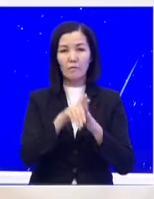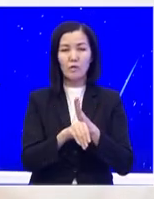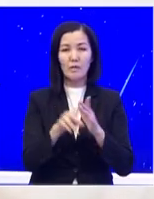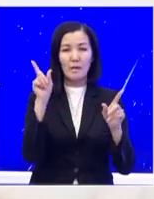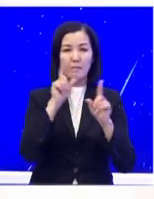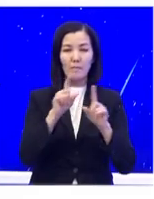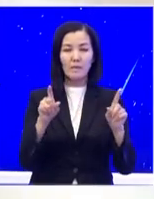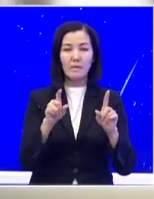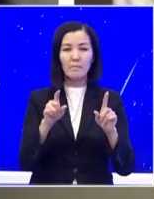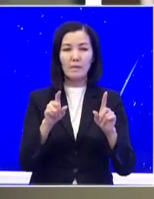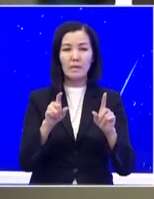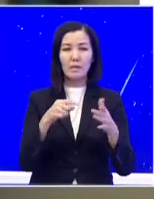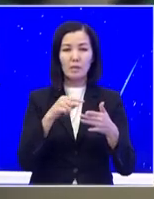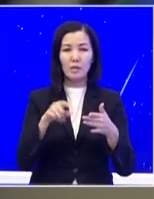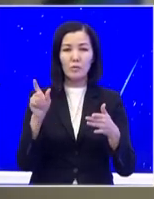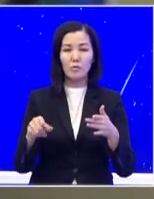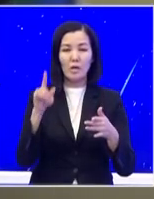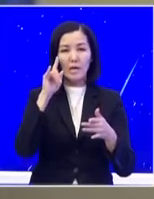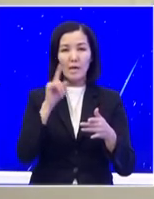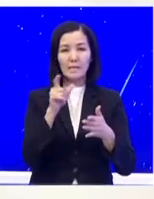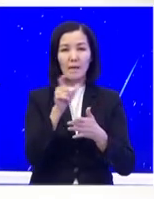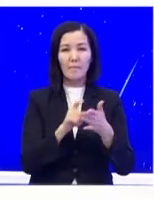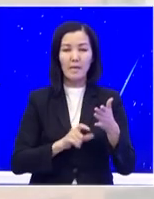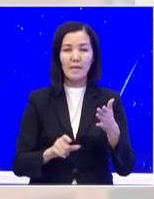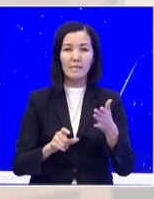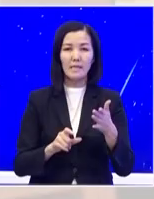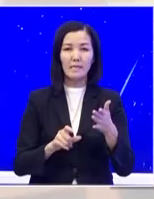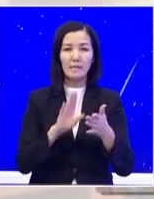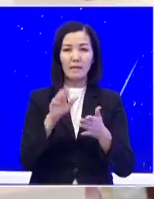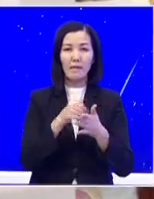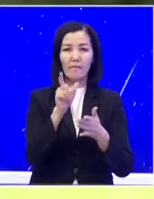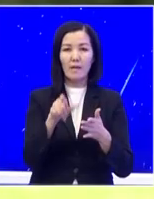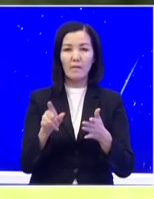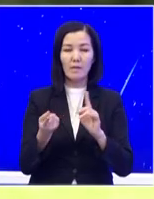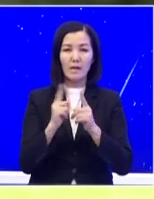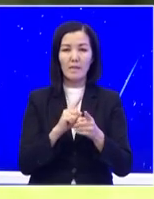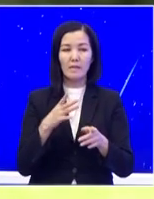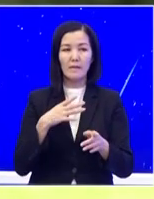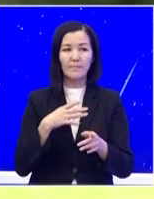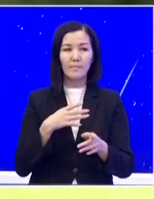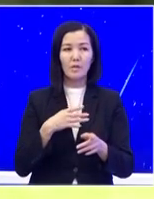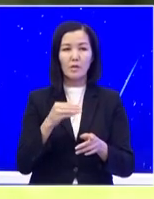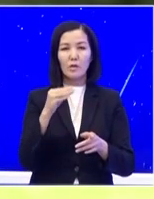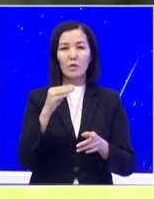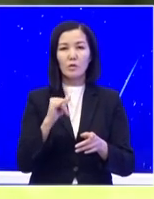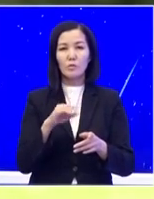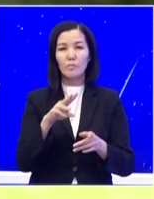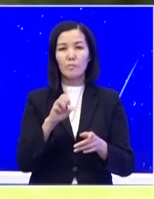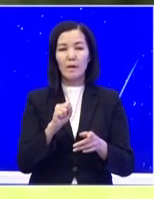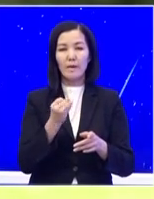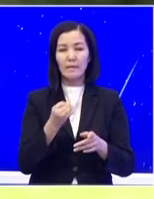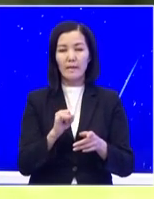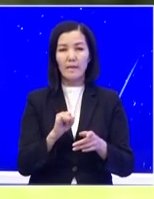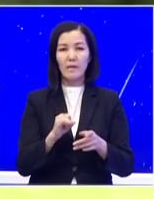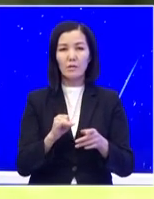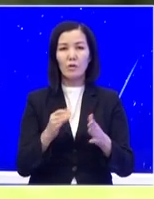мектептен өткен қаламгерлер қазір қазақ поэзиясының шоқтығына айналды. Жұмекең бір күні қонаққа келді. Бәріміз өлең